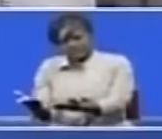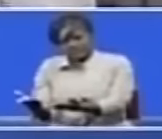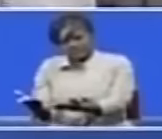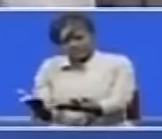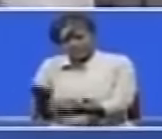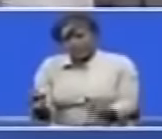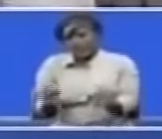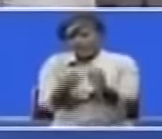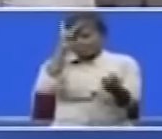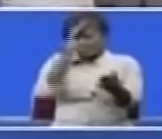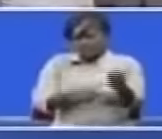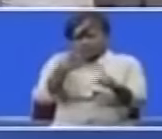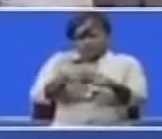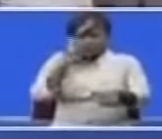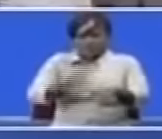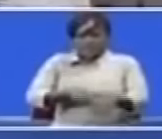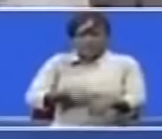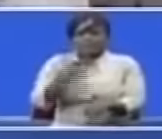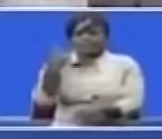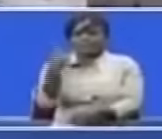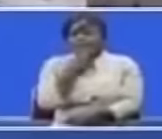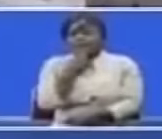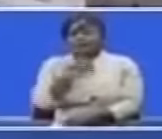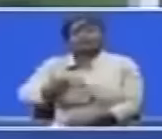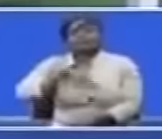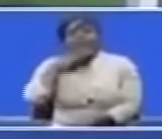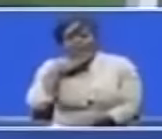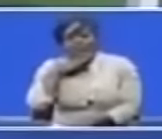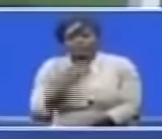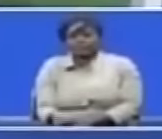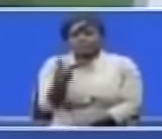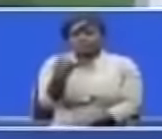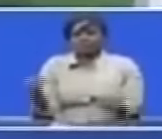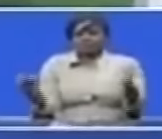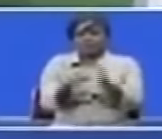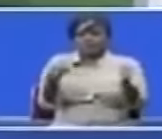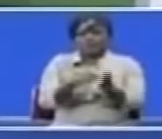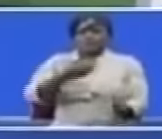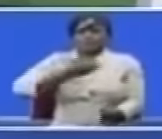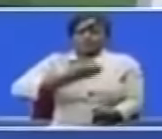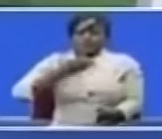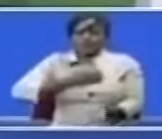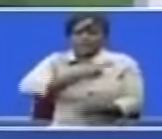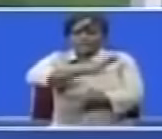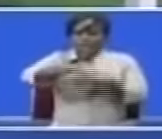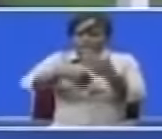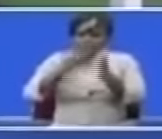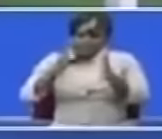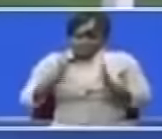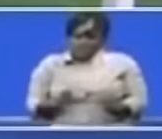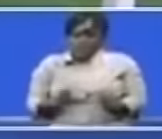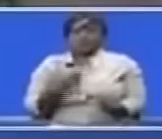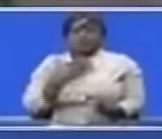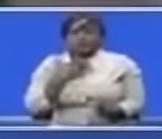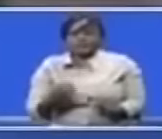Madai yakiibuka kuwa tangu kufariki kwa msimamizi aliyeshika usukani kumezuka utata wa umiliki, huku kila mwamba akionekana